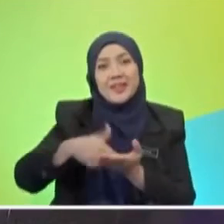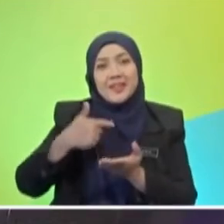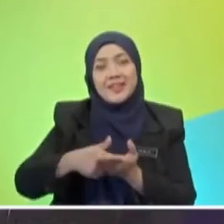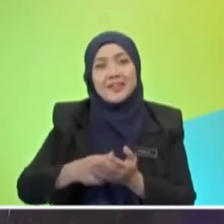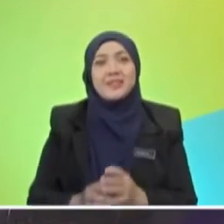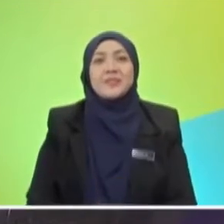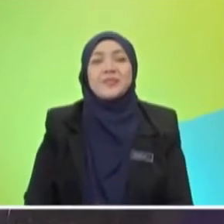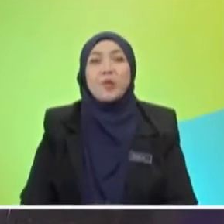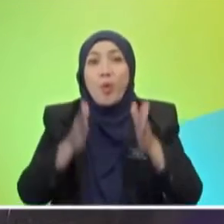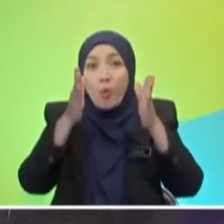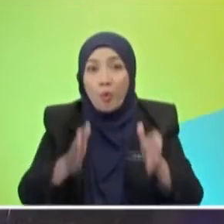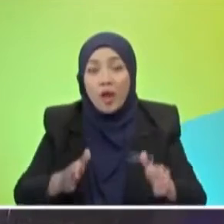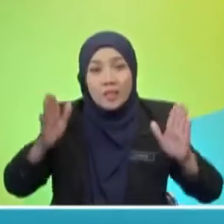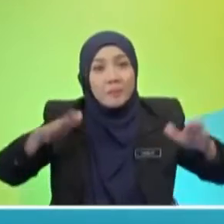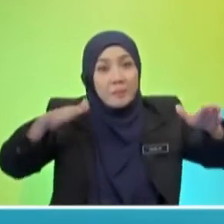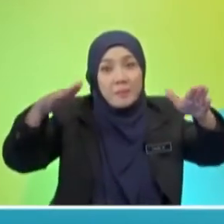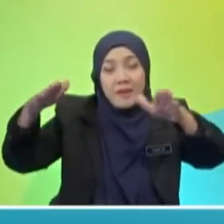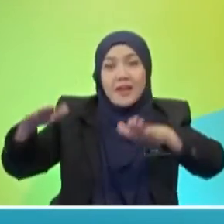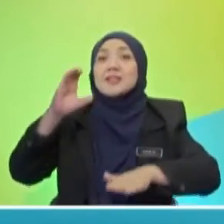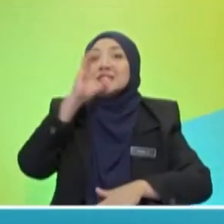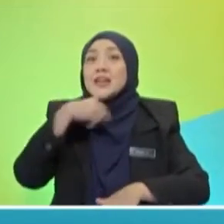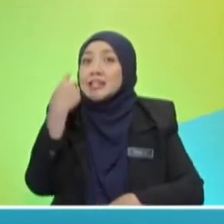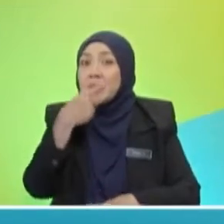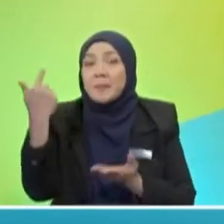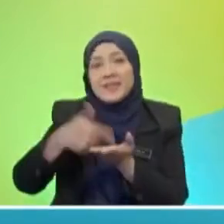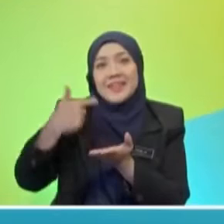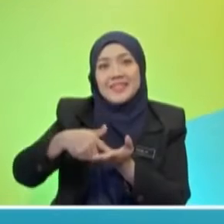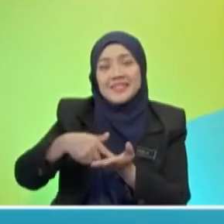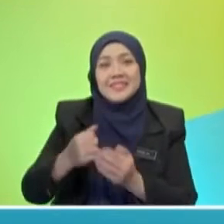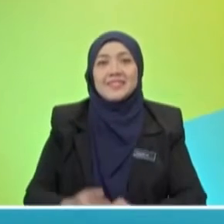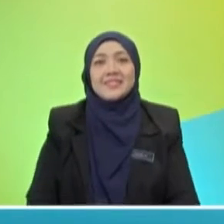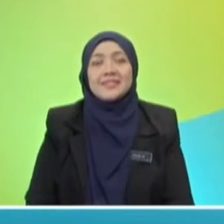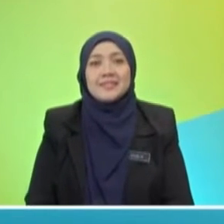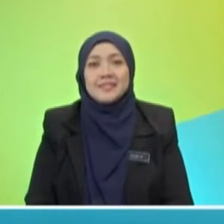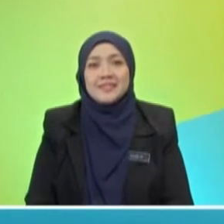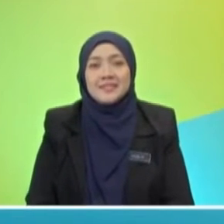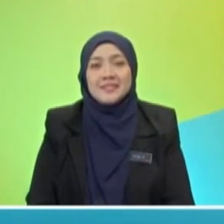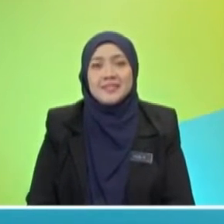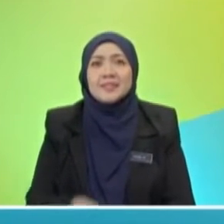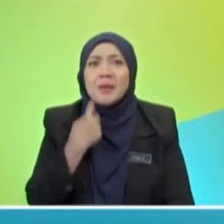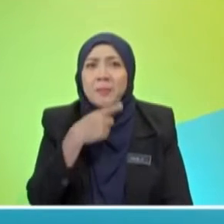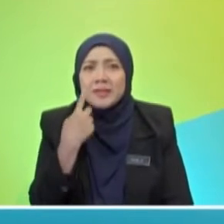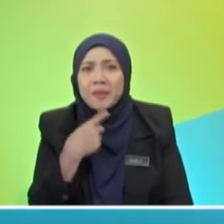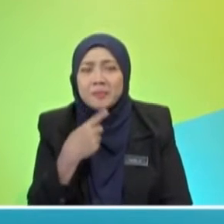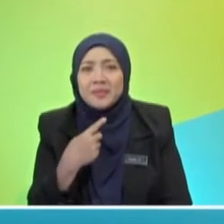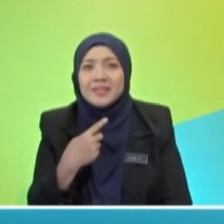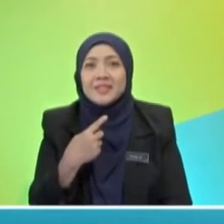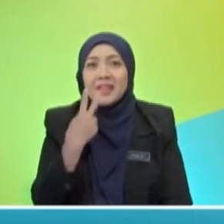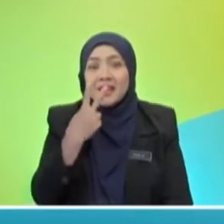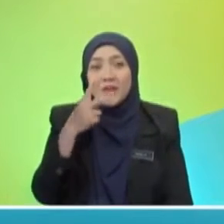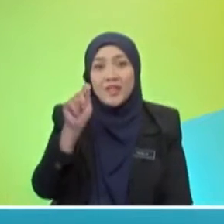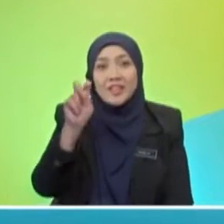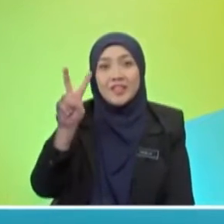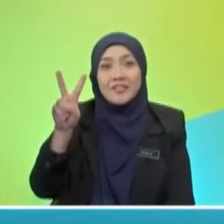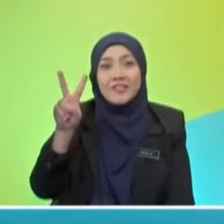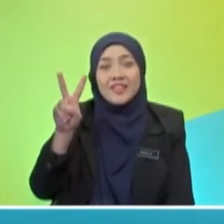orang terbang mencari siapa lagi. Terlihat. Siapa yang kena? Siapa tu? Siapa tu? Lihat di sini. Siapa tu?